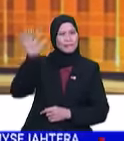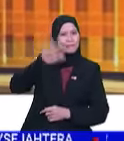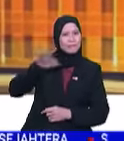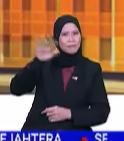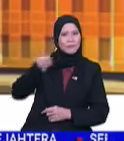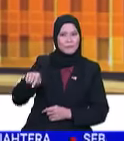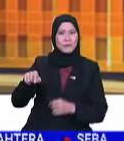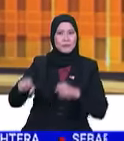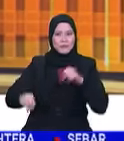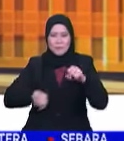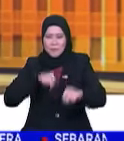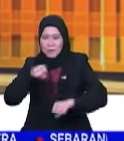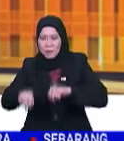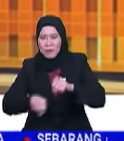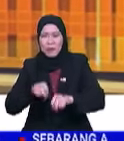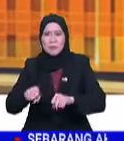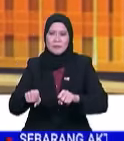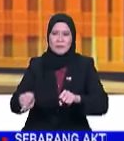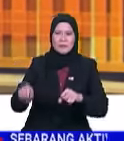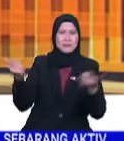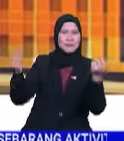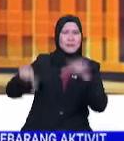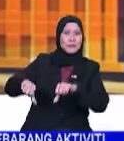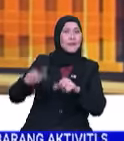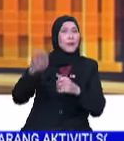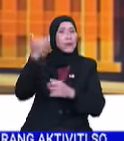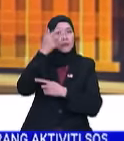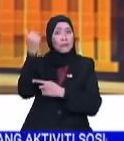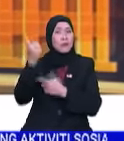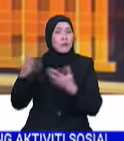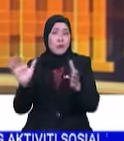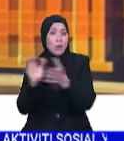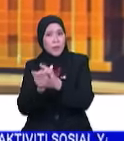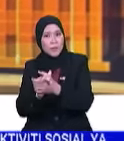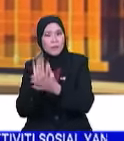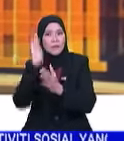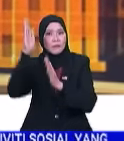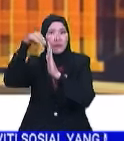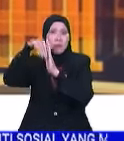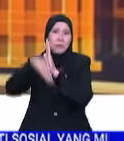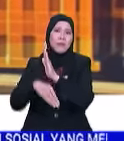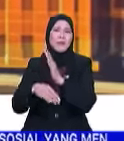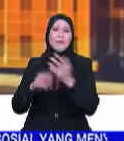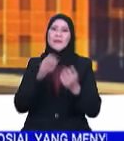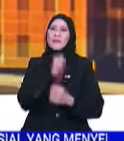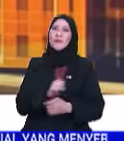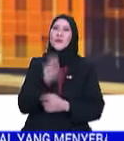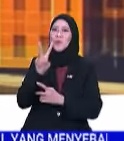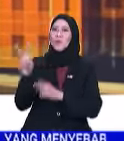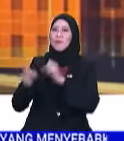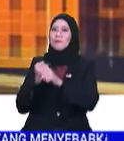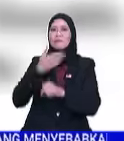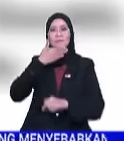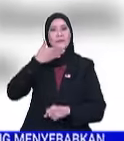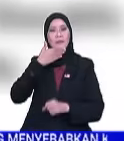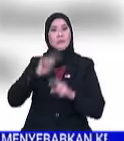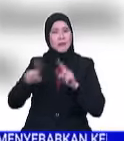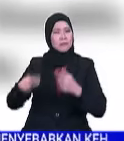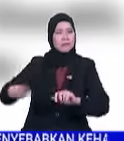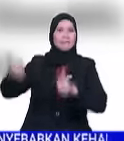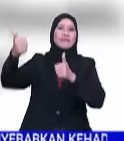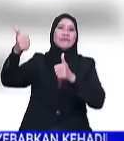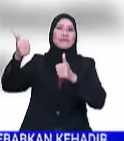di pentas antarabangsa akan musnah sebaik saja beliau menamatkan zaman bujangnya pada usia 22 tahun. Sebaliknya,